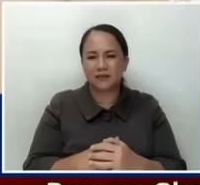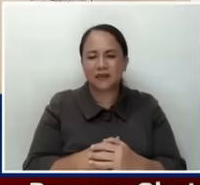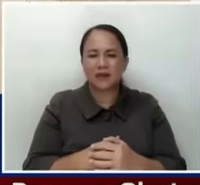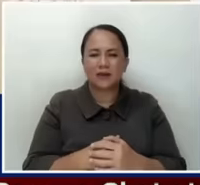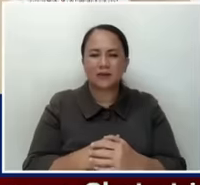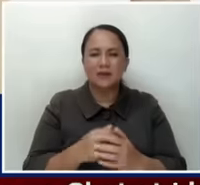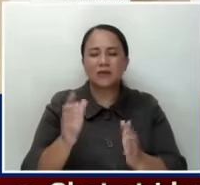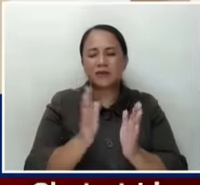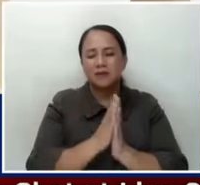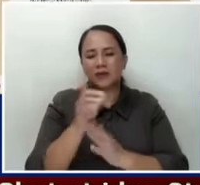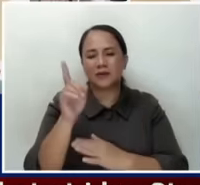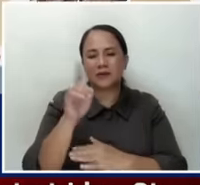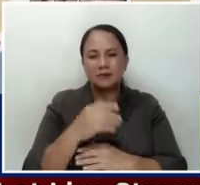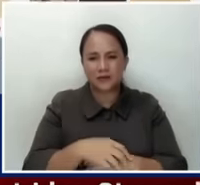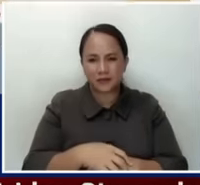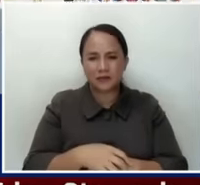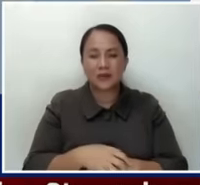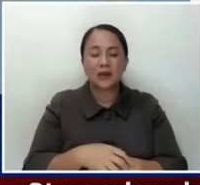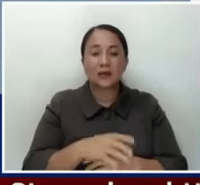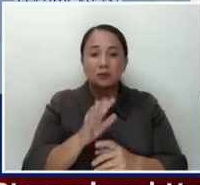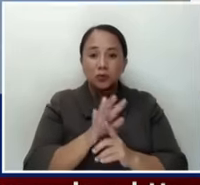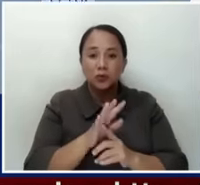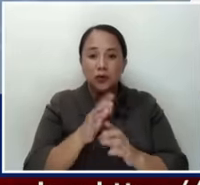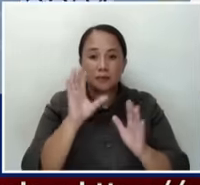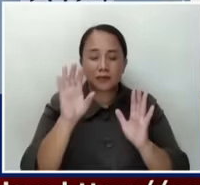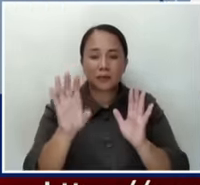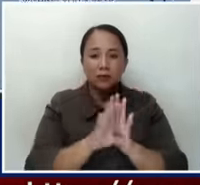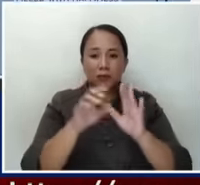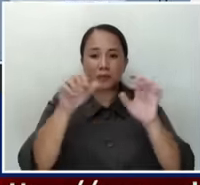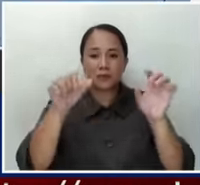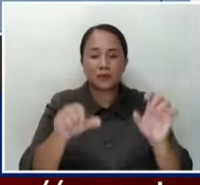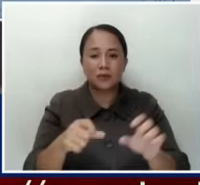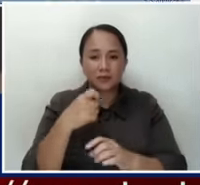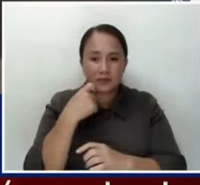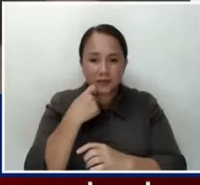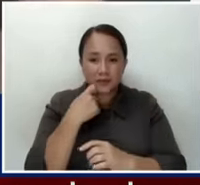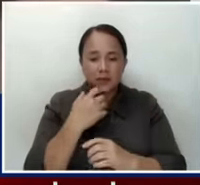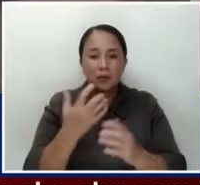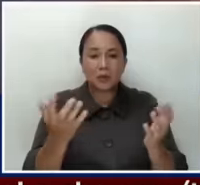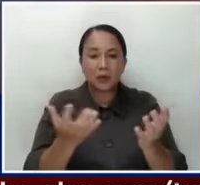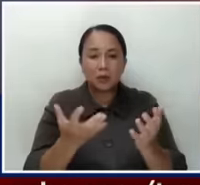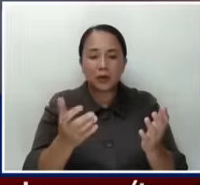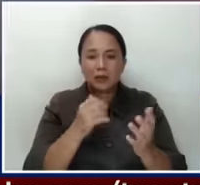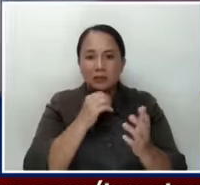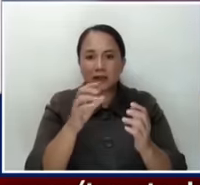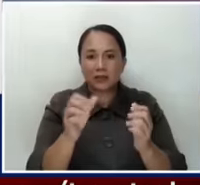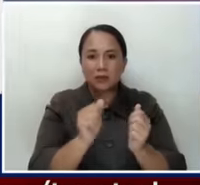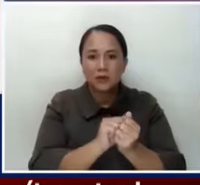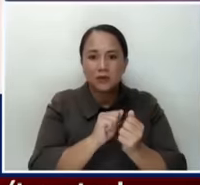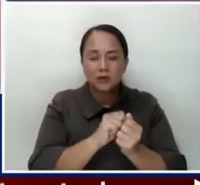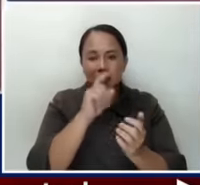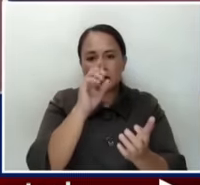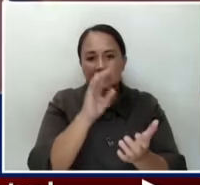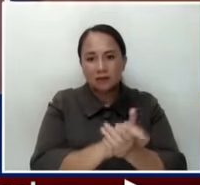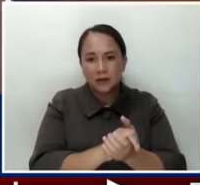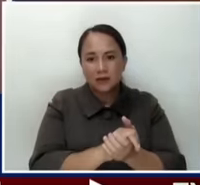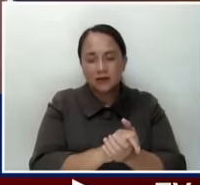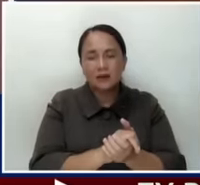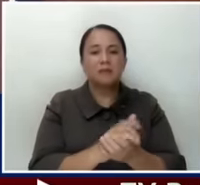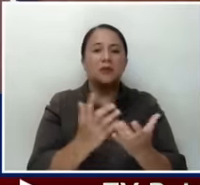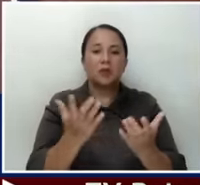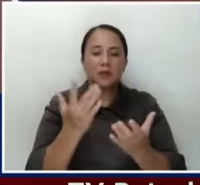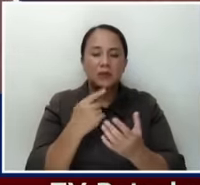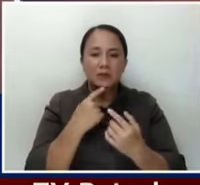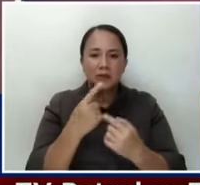for that. Sa isang viral photo naman na ipinost si Sharon kamakailan kung saan hindi niya sinama ang asawang si Kiko Pangilinan, inamin